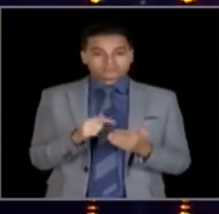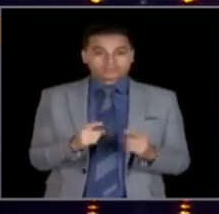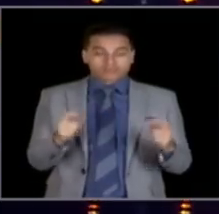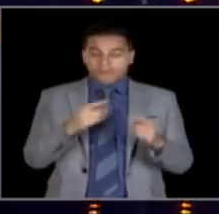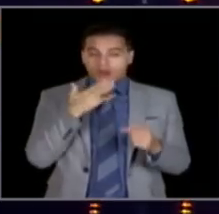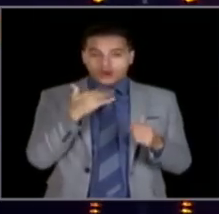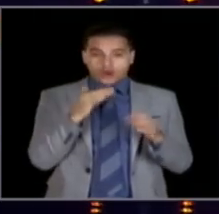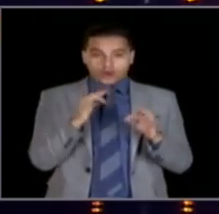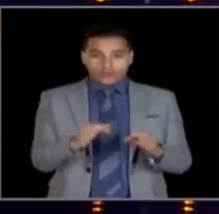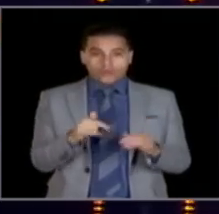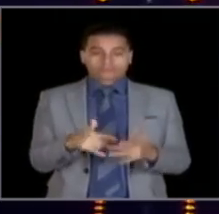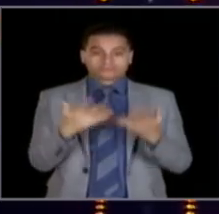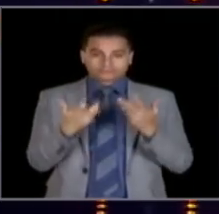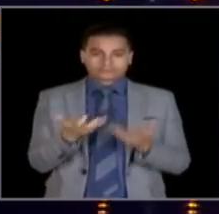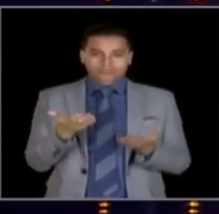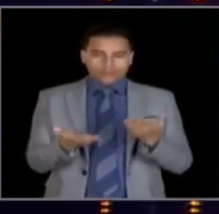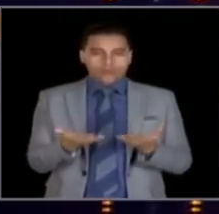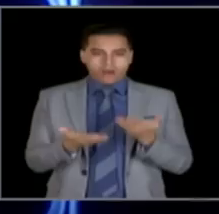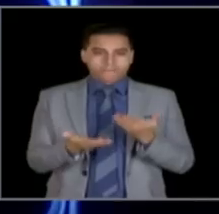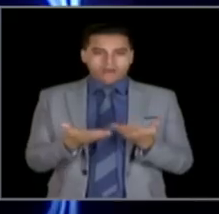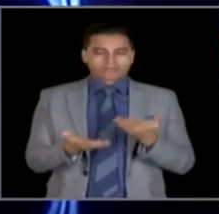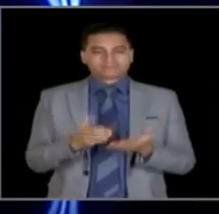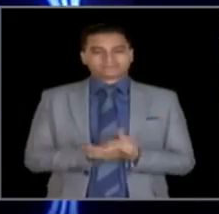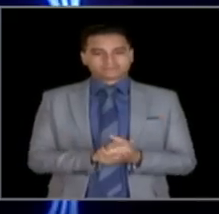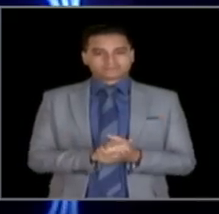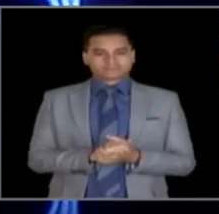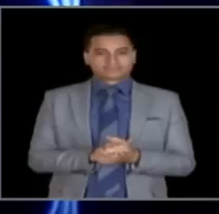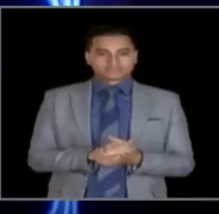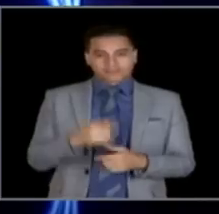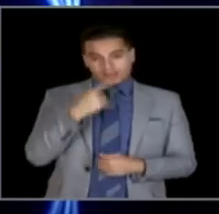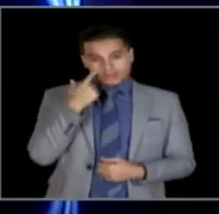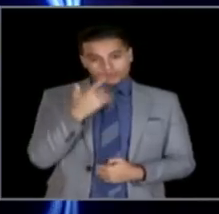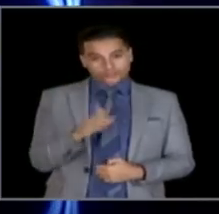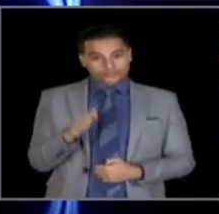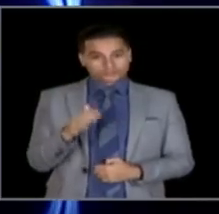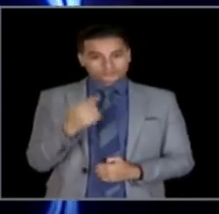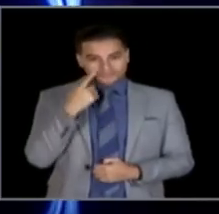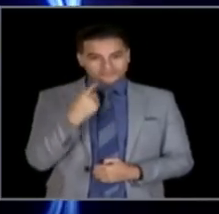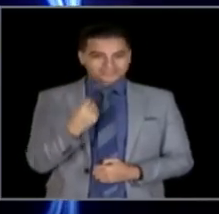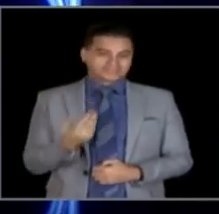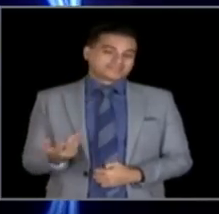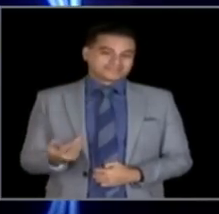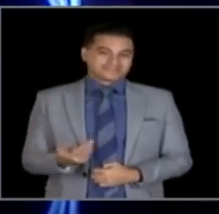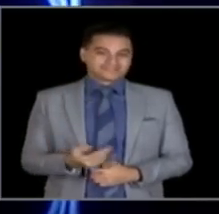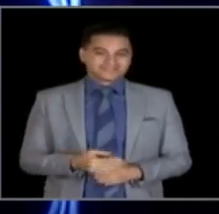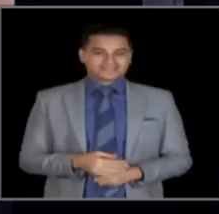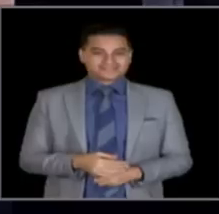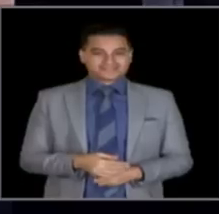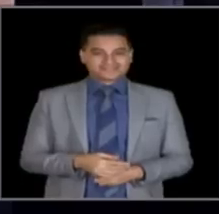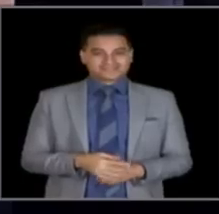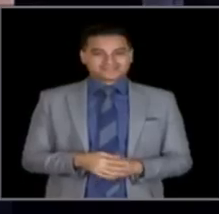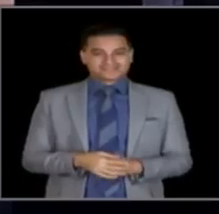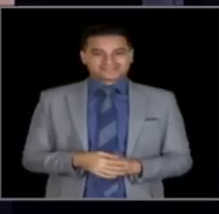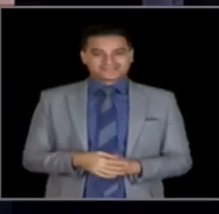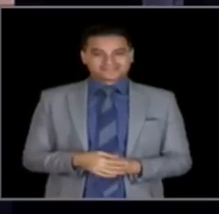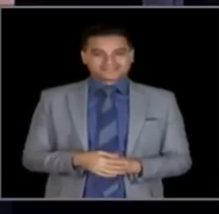حلوة والنتيجة قريبة. قالت لك هنشوف. هنشوف. شفتي ردت هنشوف دي